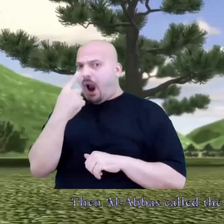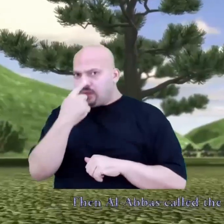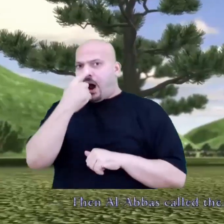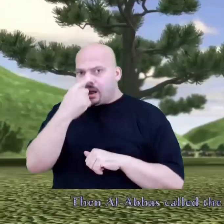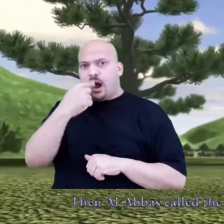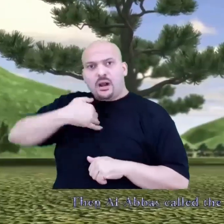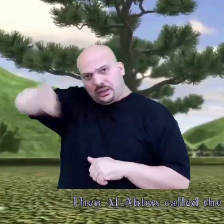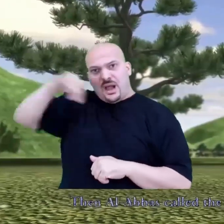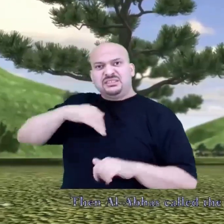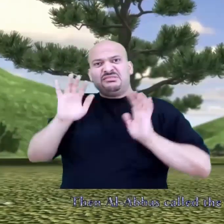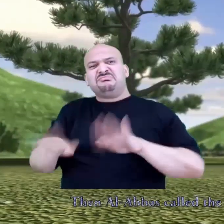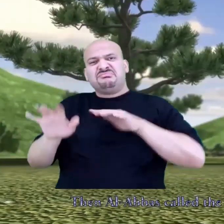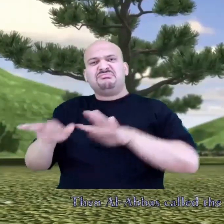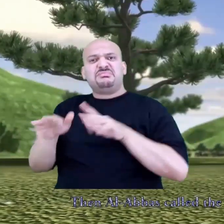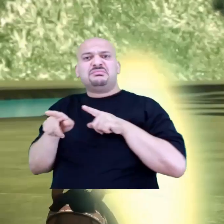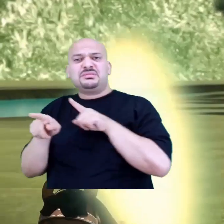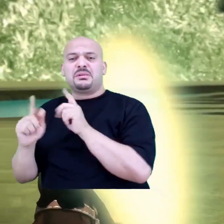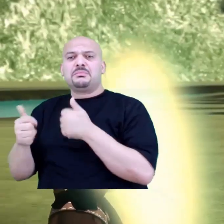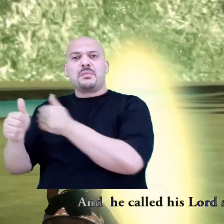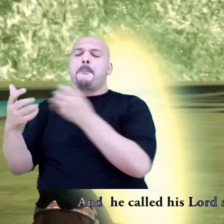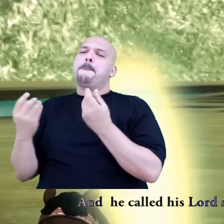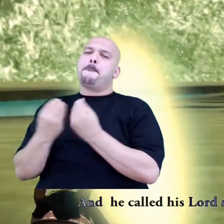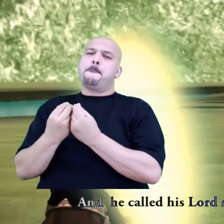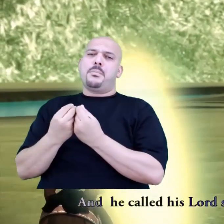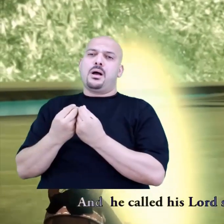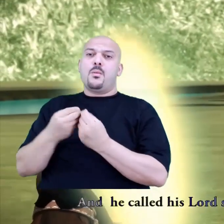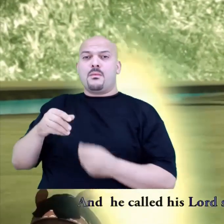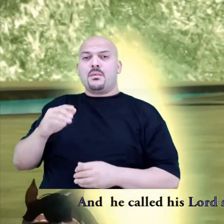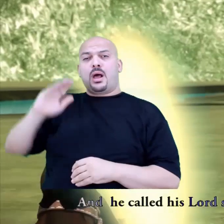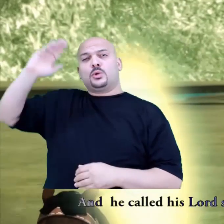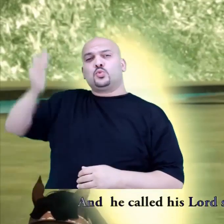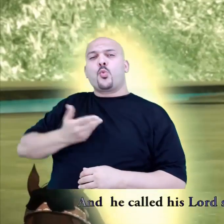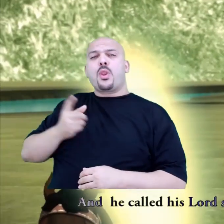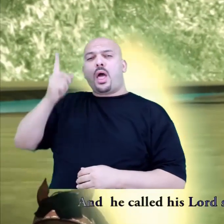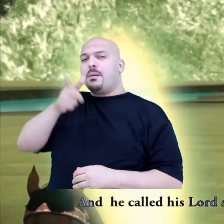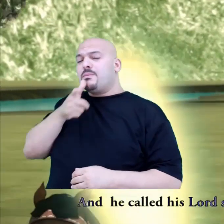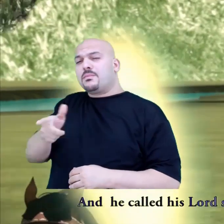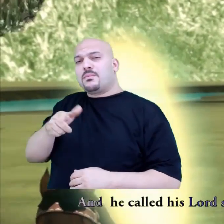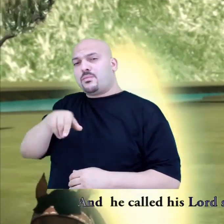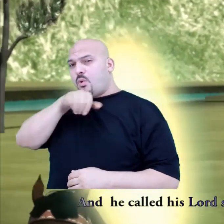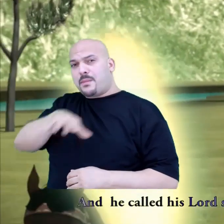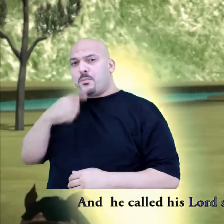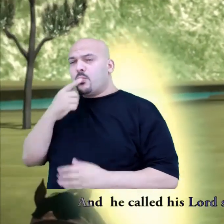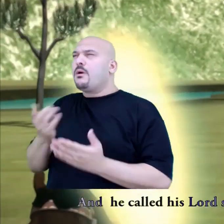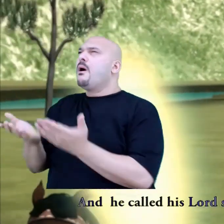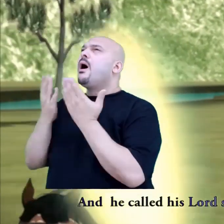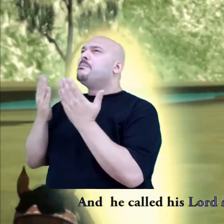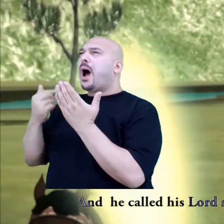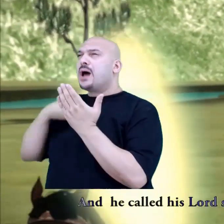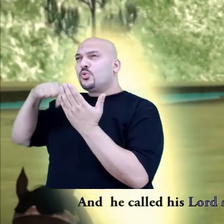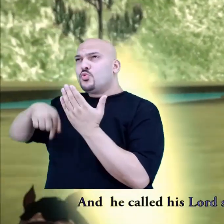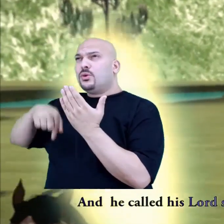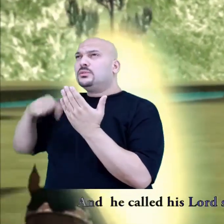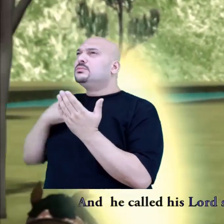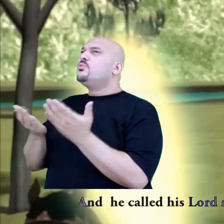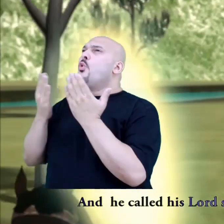صلى الله عليه وسلم، فدعا ربه قائلا: اللهم إني أنشدك